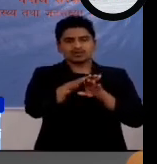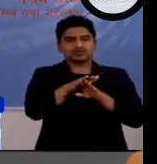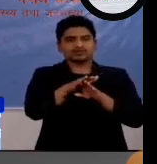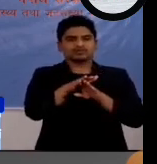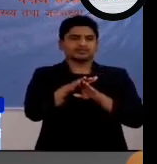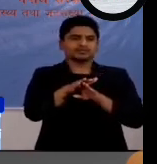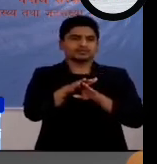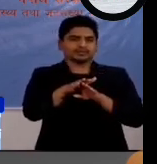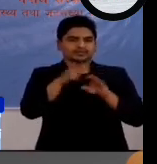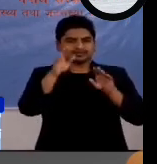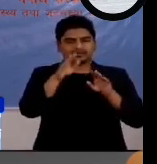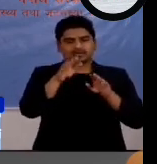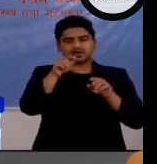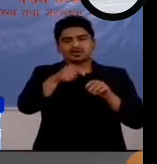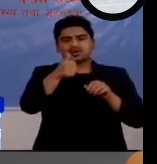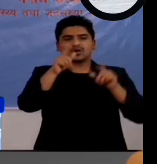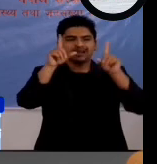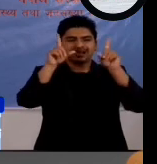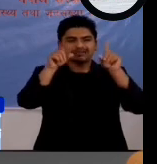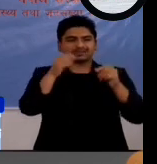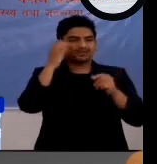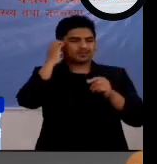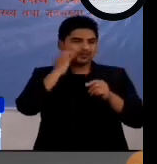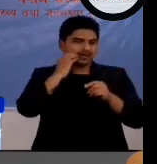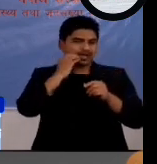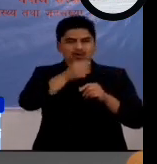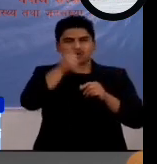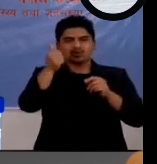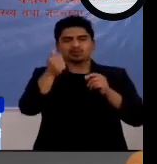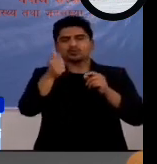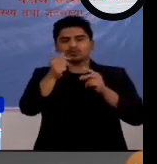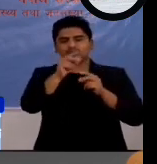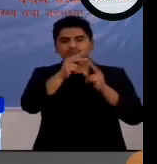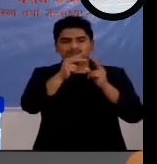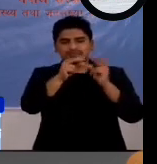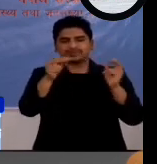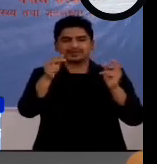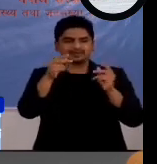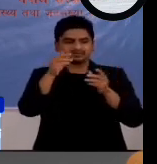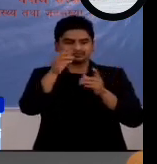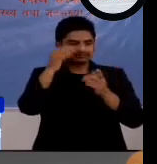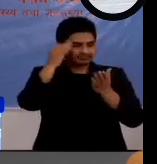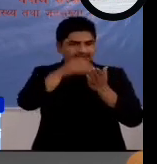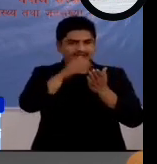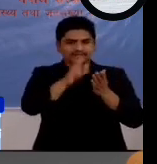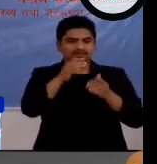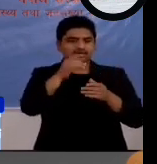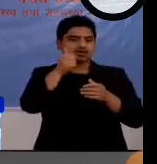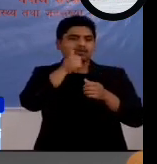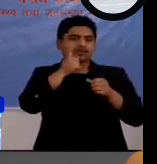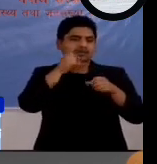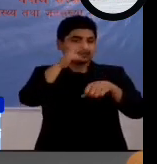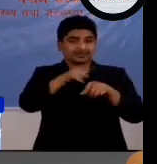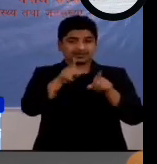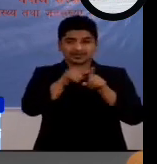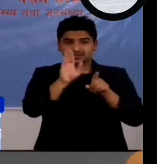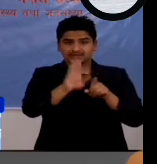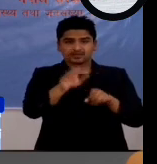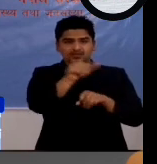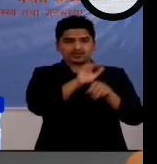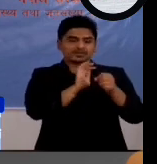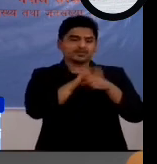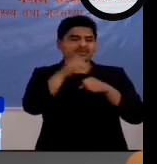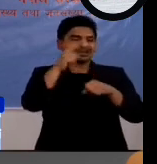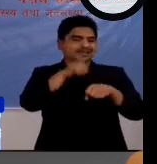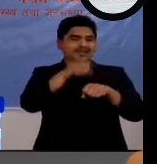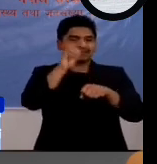उहाँहरू अनावश्यक यो अहिले चाहिँ एकदमै बढी मोबाइल लगायतका चिजहरूमा बच्चाहरू भुल्ने गरेको छ र यो अभिभावकको फुर्सद पनि भएको हिसाबले चाहिँ